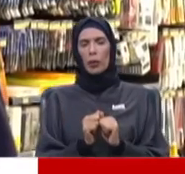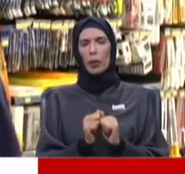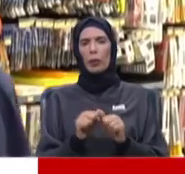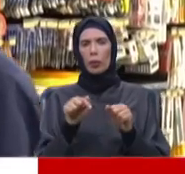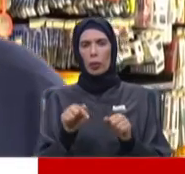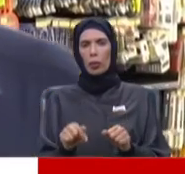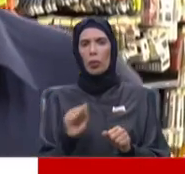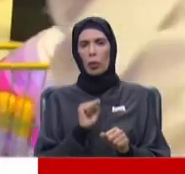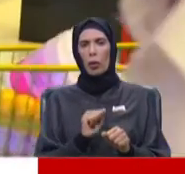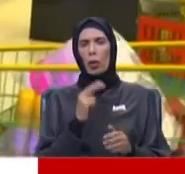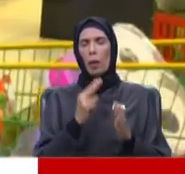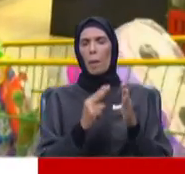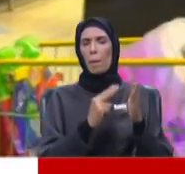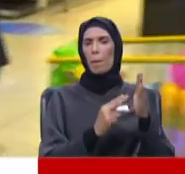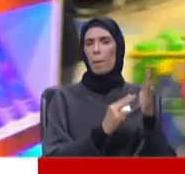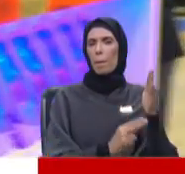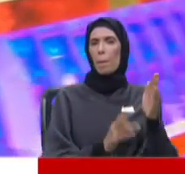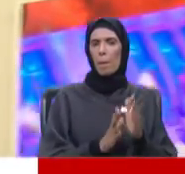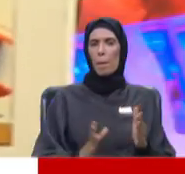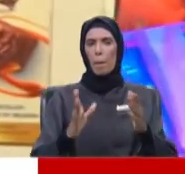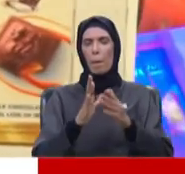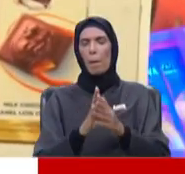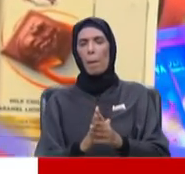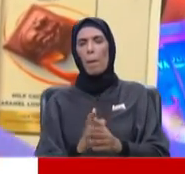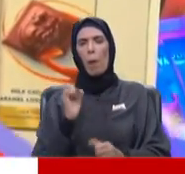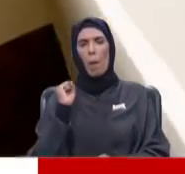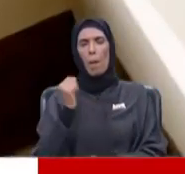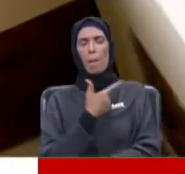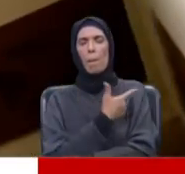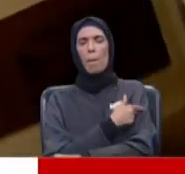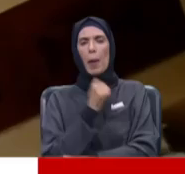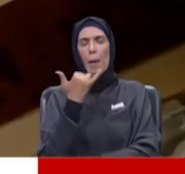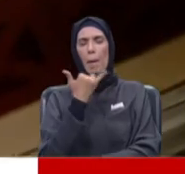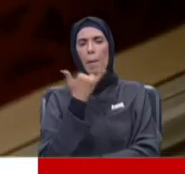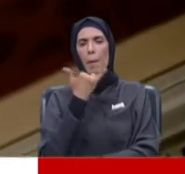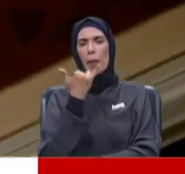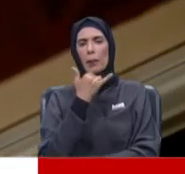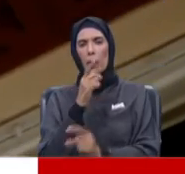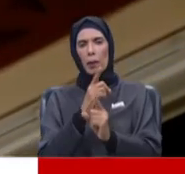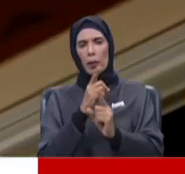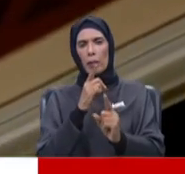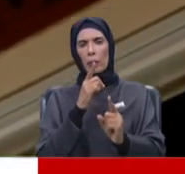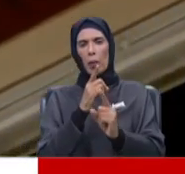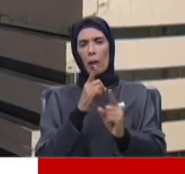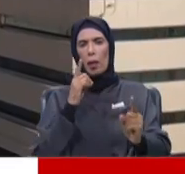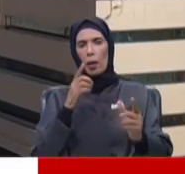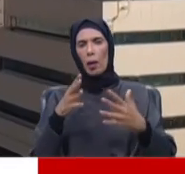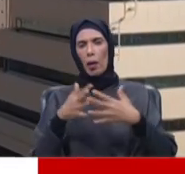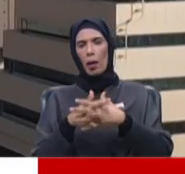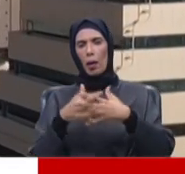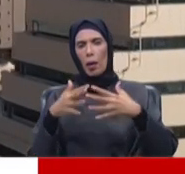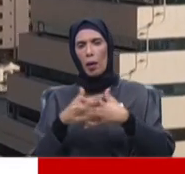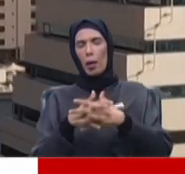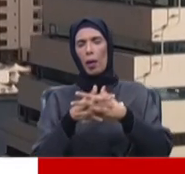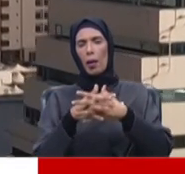الوقائية والقرارات الصادرة عن الفريق الوطني الطبي، ومن أهمها الابتعاد عن التجمعات الأسرية